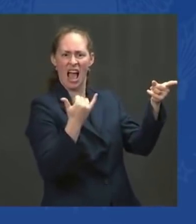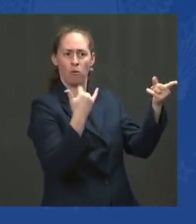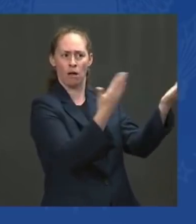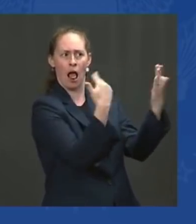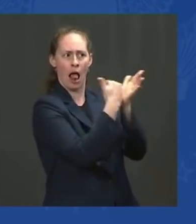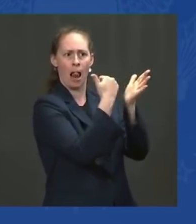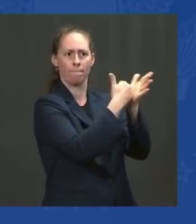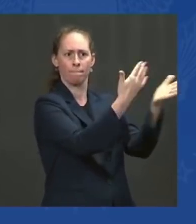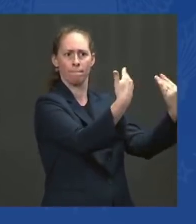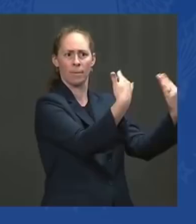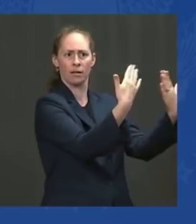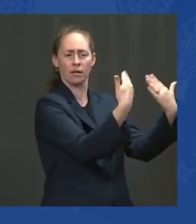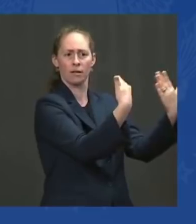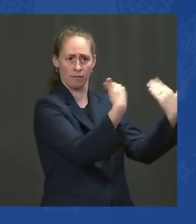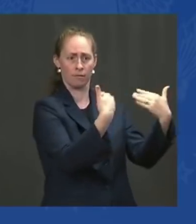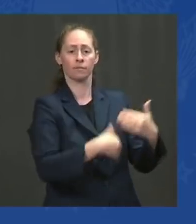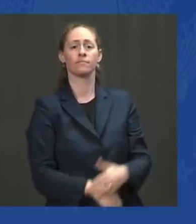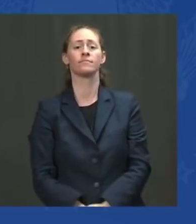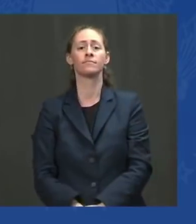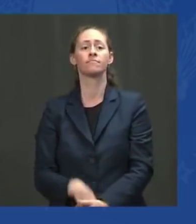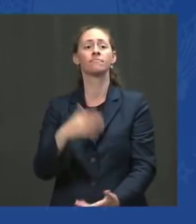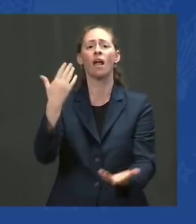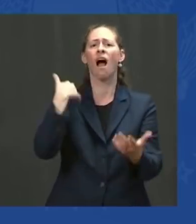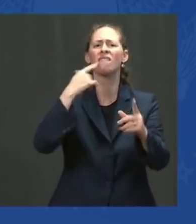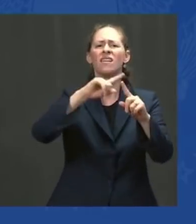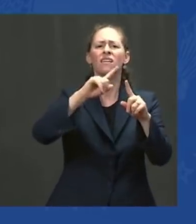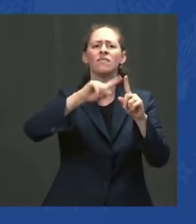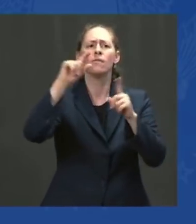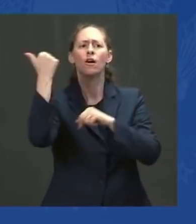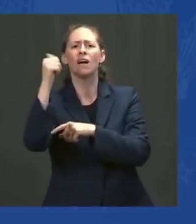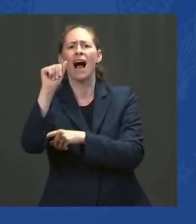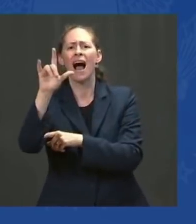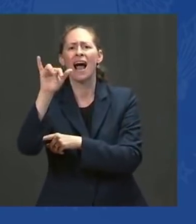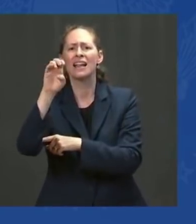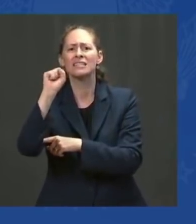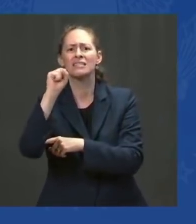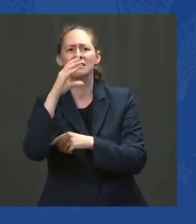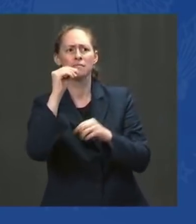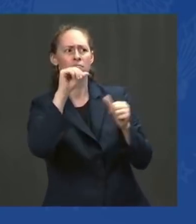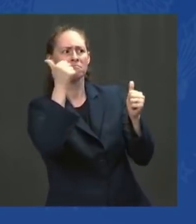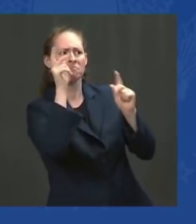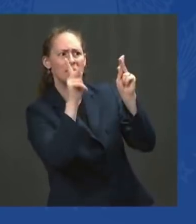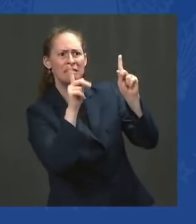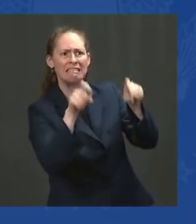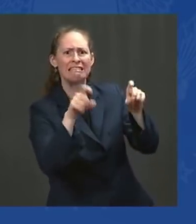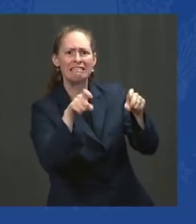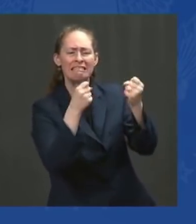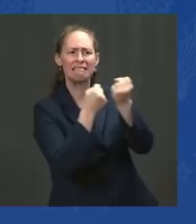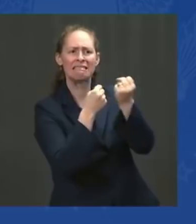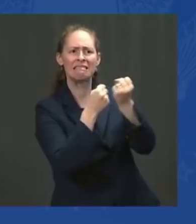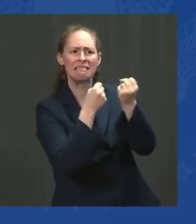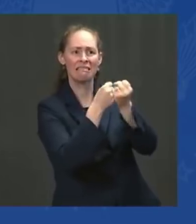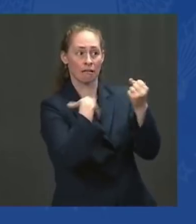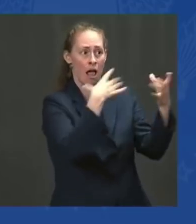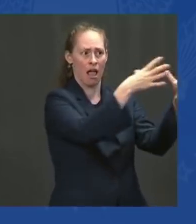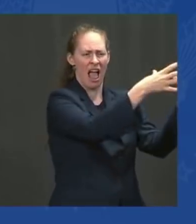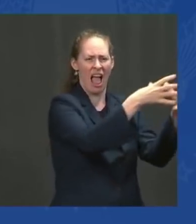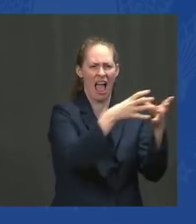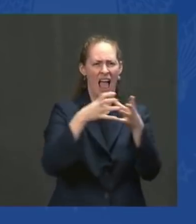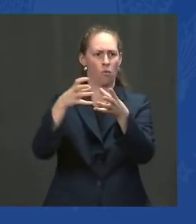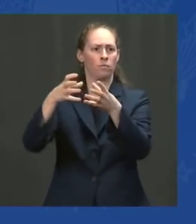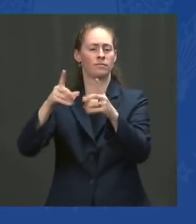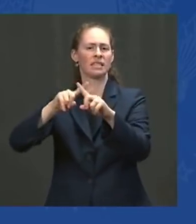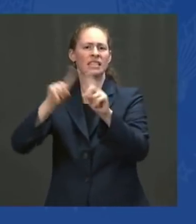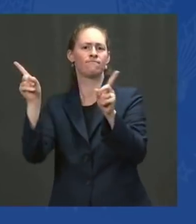对当时的局势已经无法再产生什么实际的影响并不是说派出一